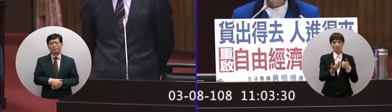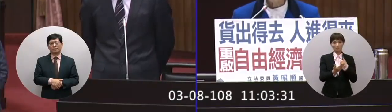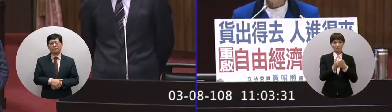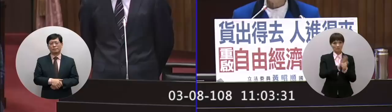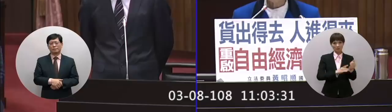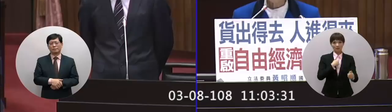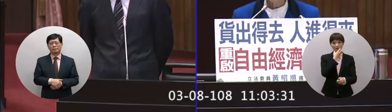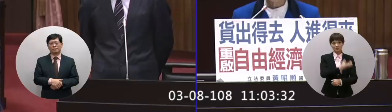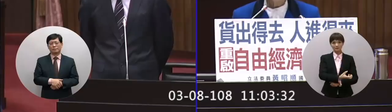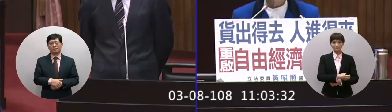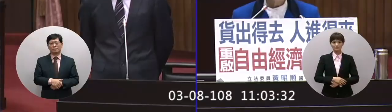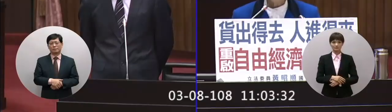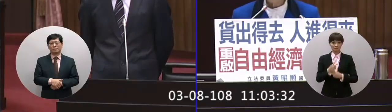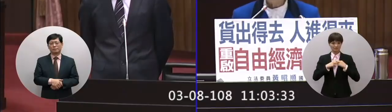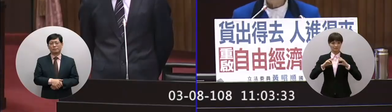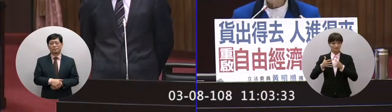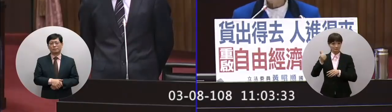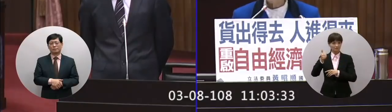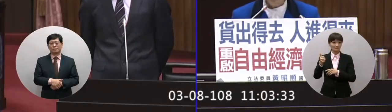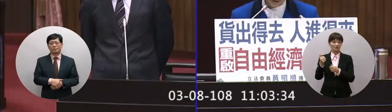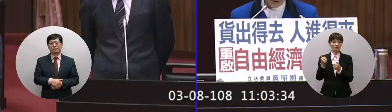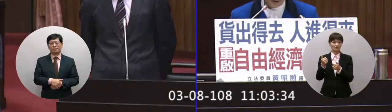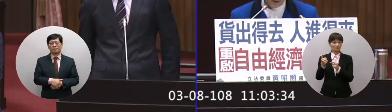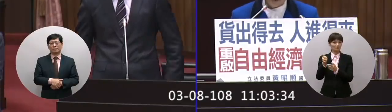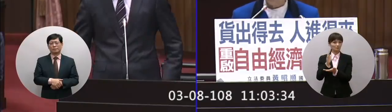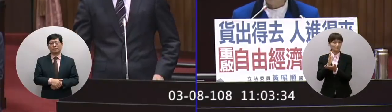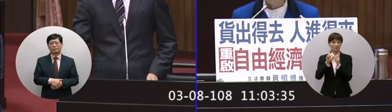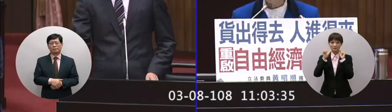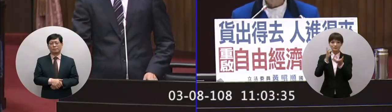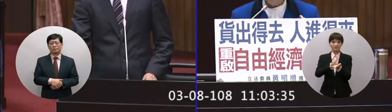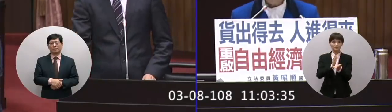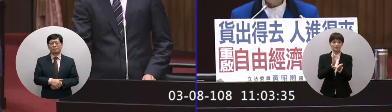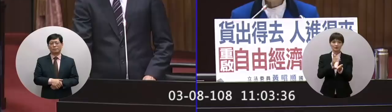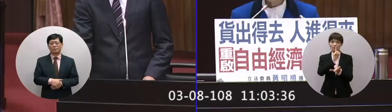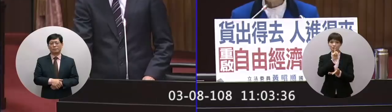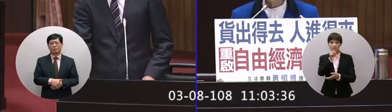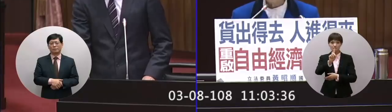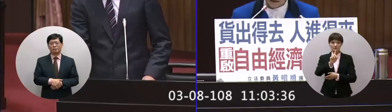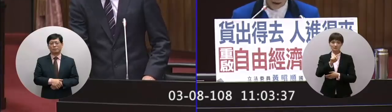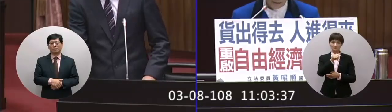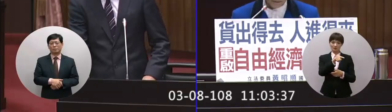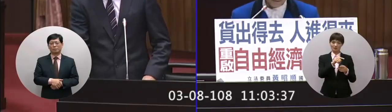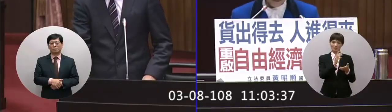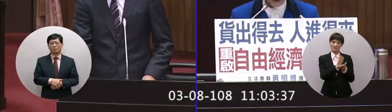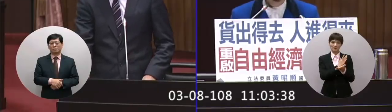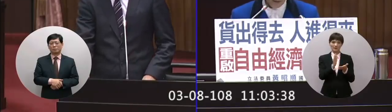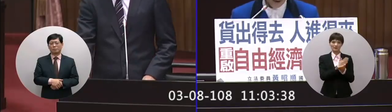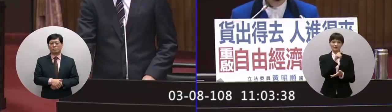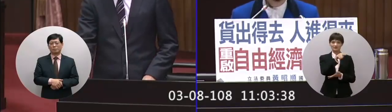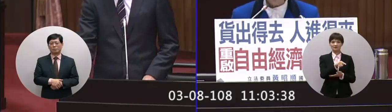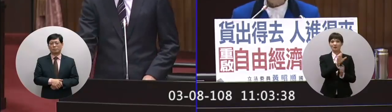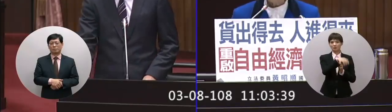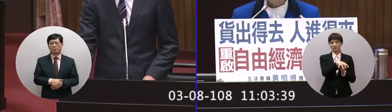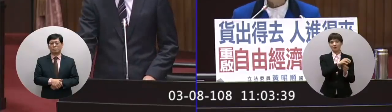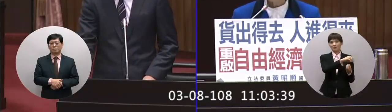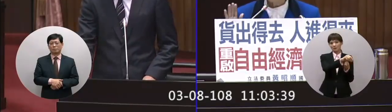蔡英文政府的发言人说什么土包子喝酒在那边乱讲话，但是隔了几天，环